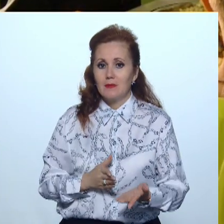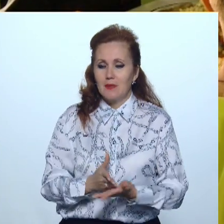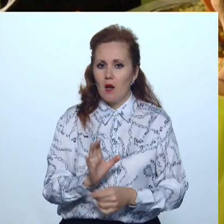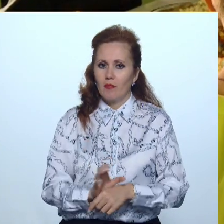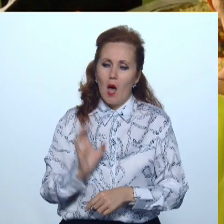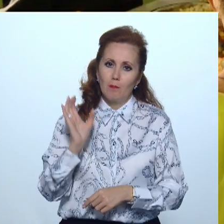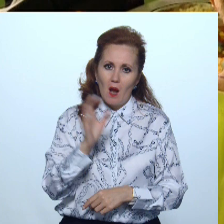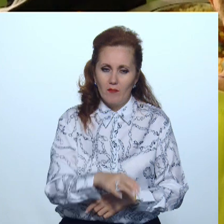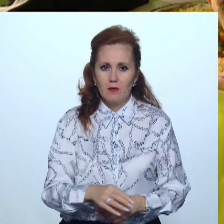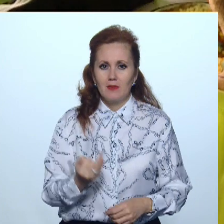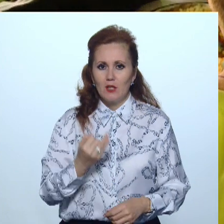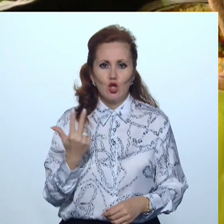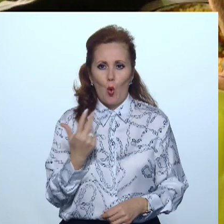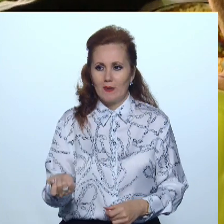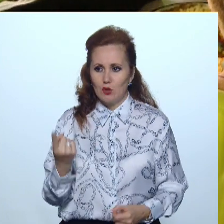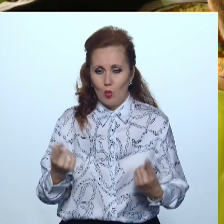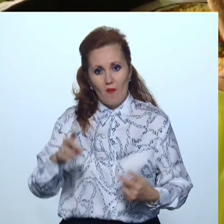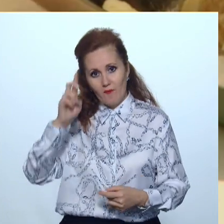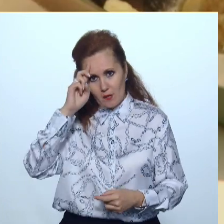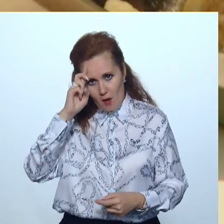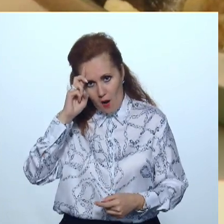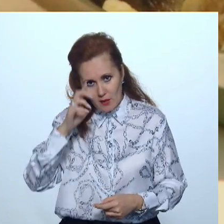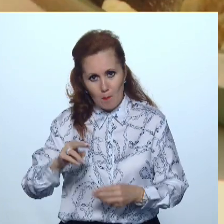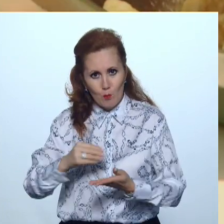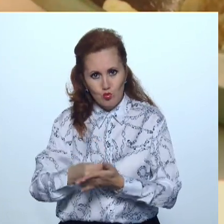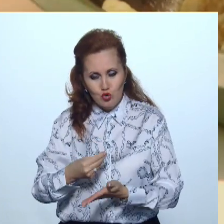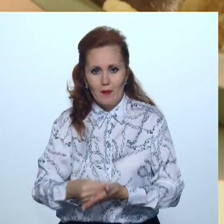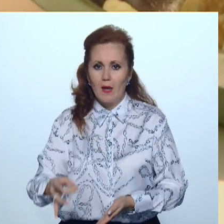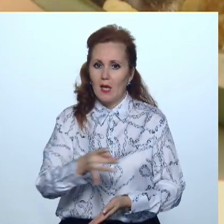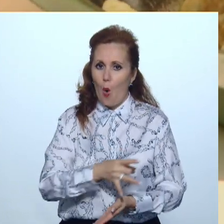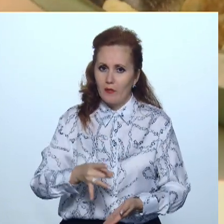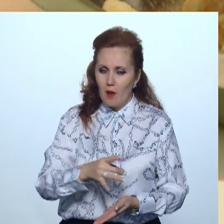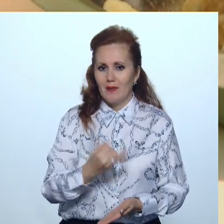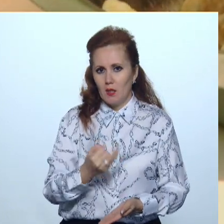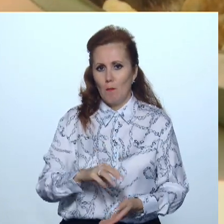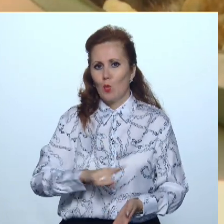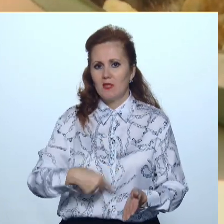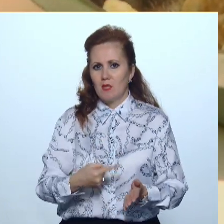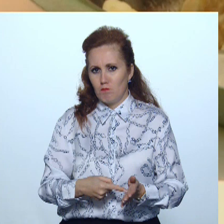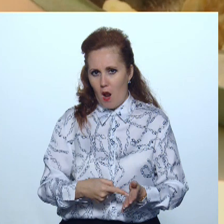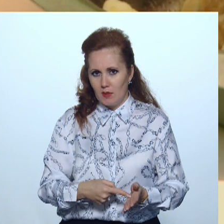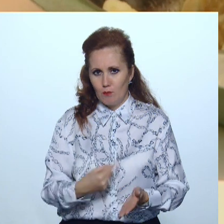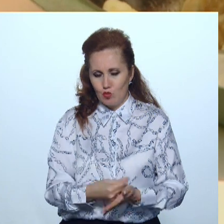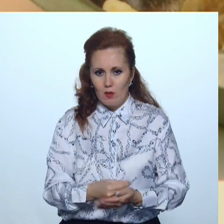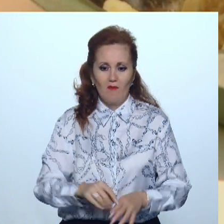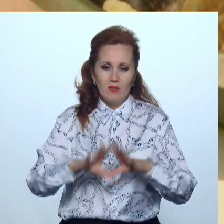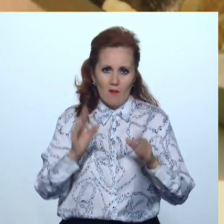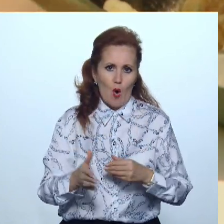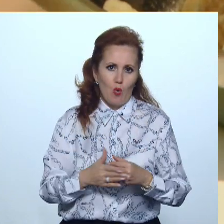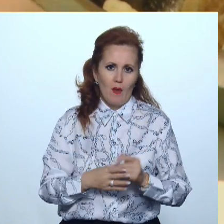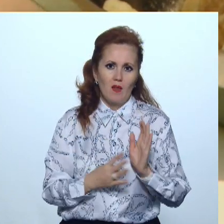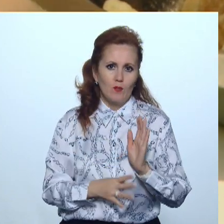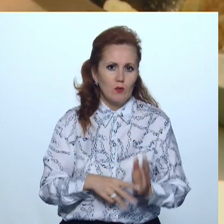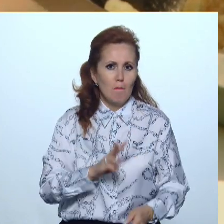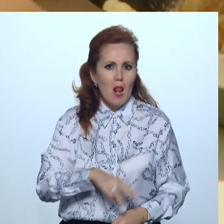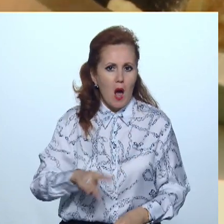направить финансирование сразу из трех источников – федерального, регионального и муниципального бюджетов. Всего около 90 миллиардов рублей. В